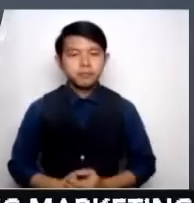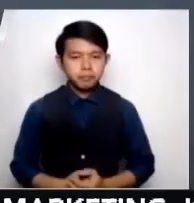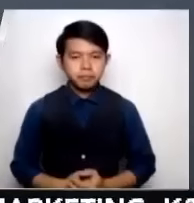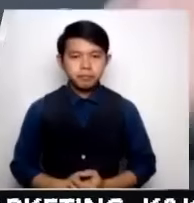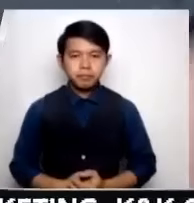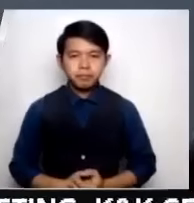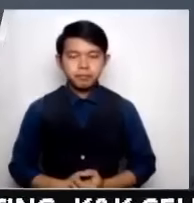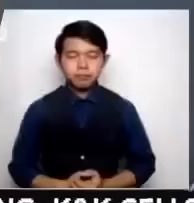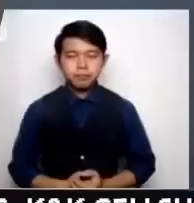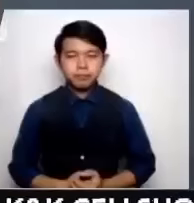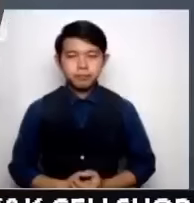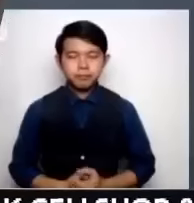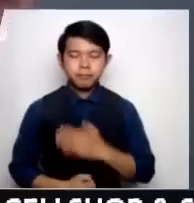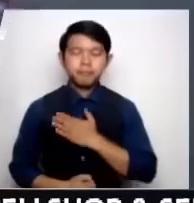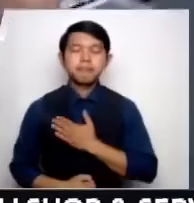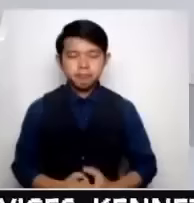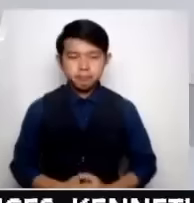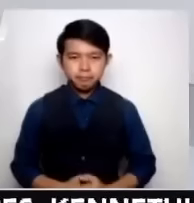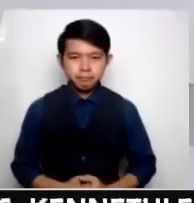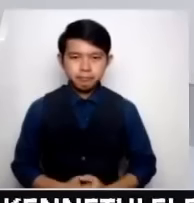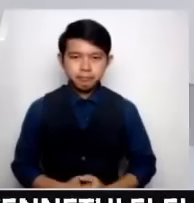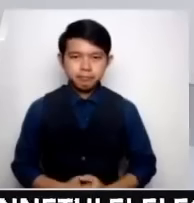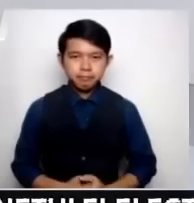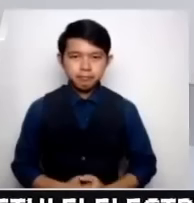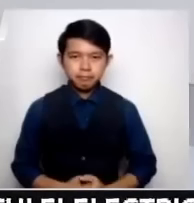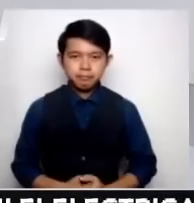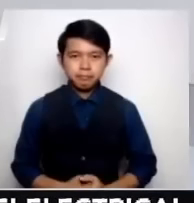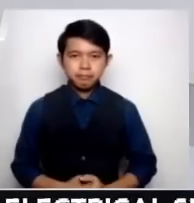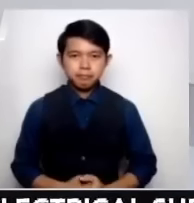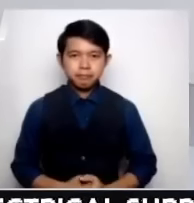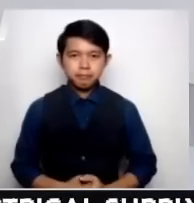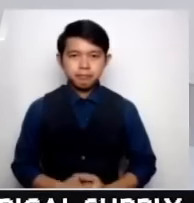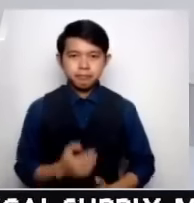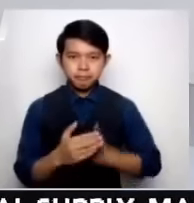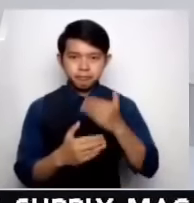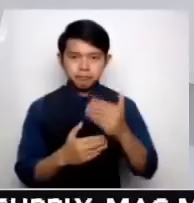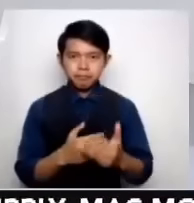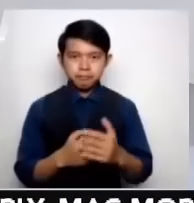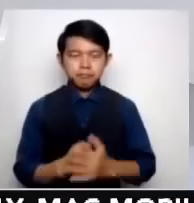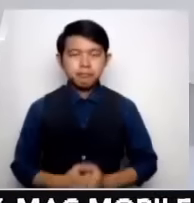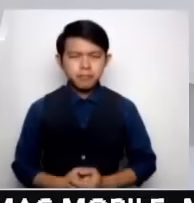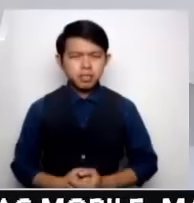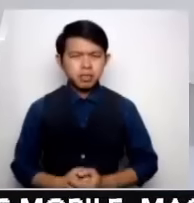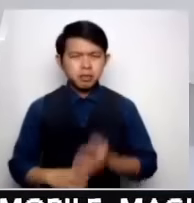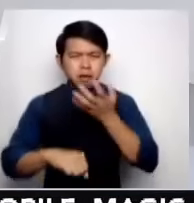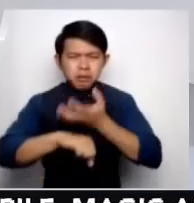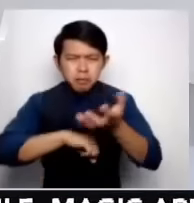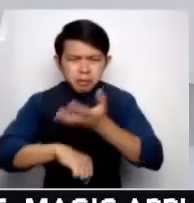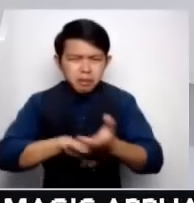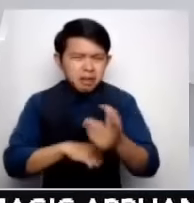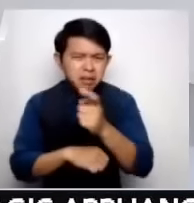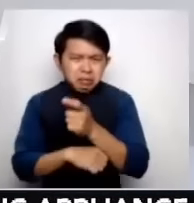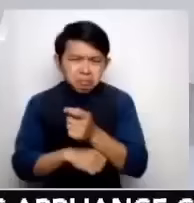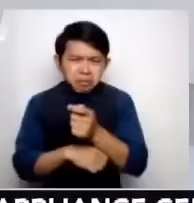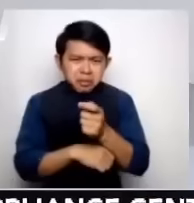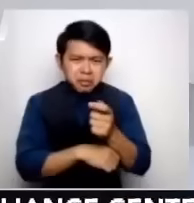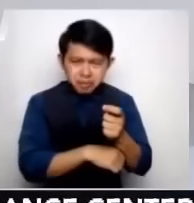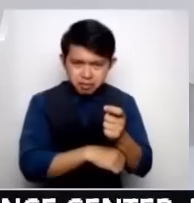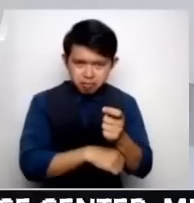sa GMA Integrated News. Talamak pa rin ang mga text scam. Ang iba, animo'y galing sa totoong